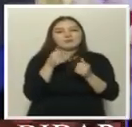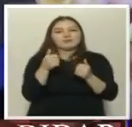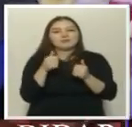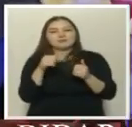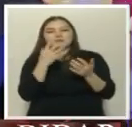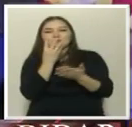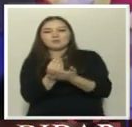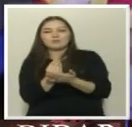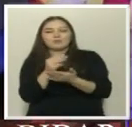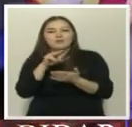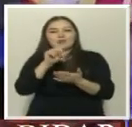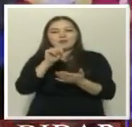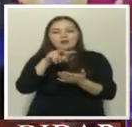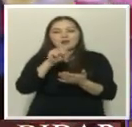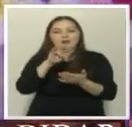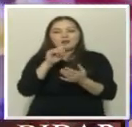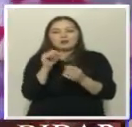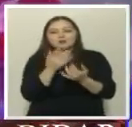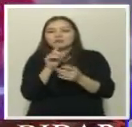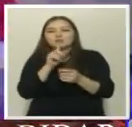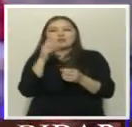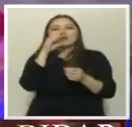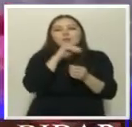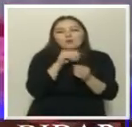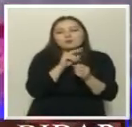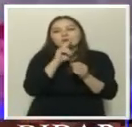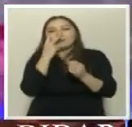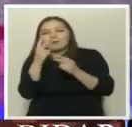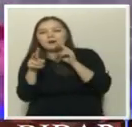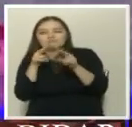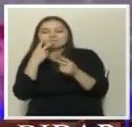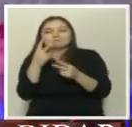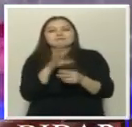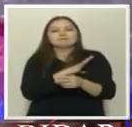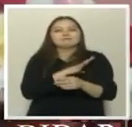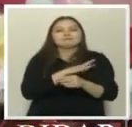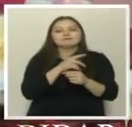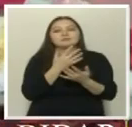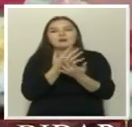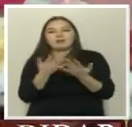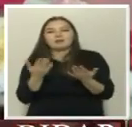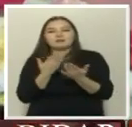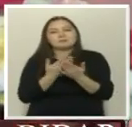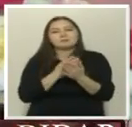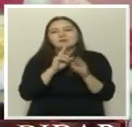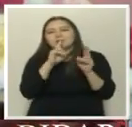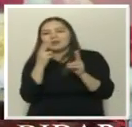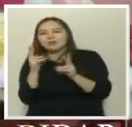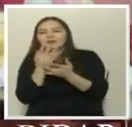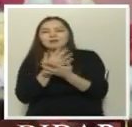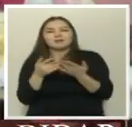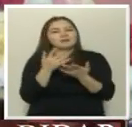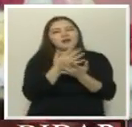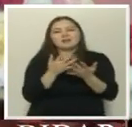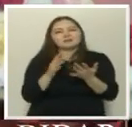и удивили жюри, получив восторженные аплодисменты зрителей в третьем задании «Лучше всех». Объединившись в команды, участницы